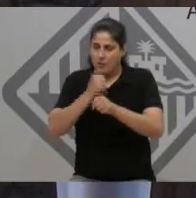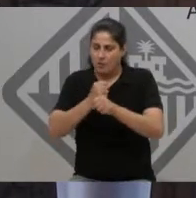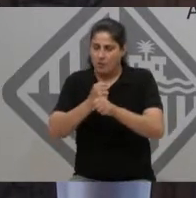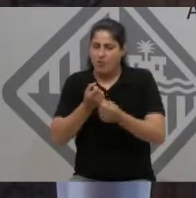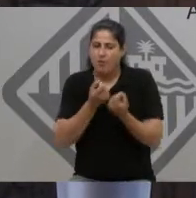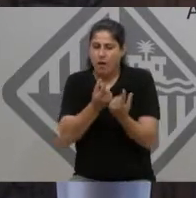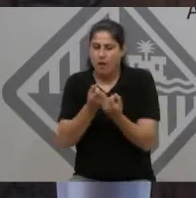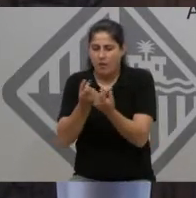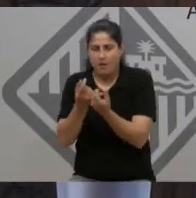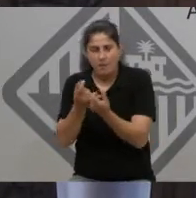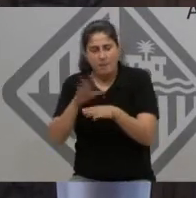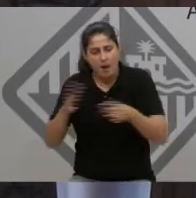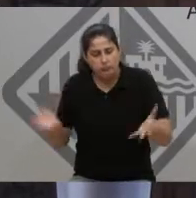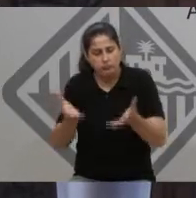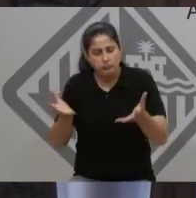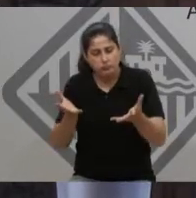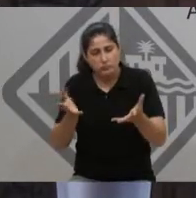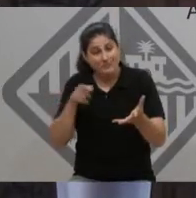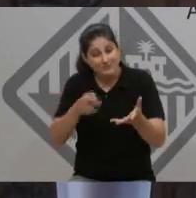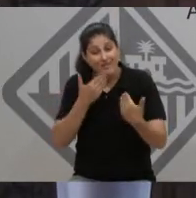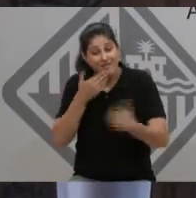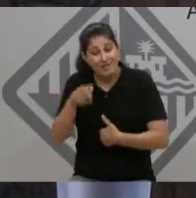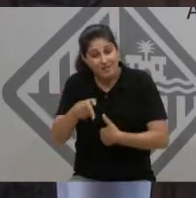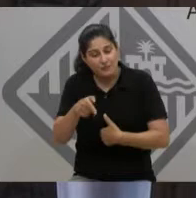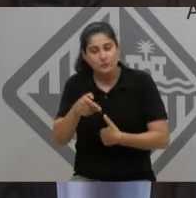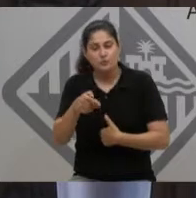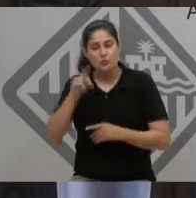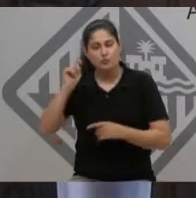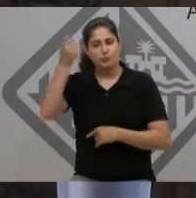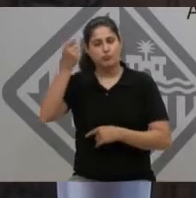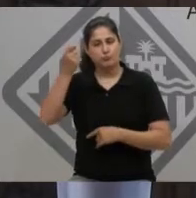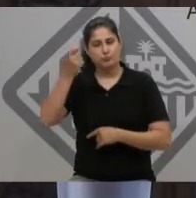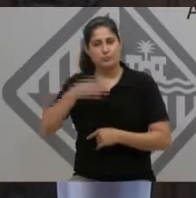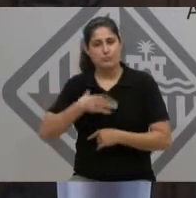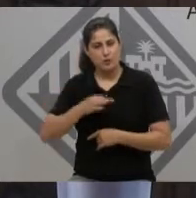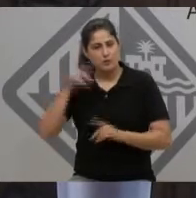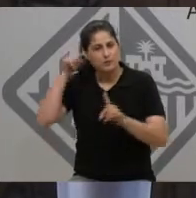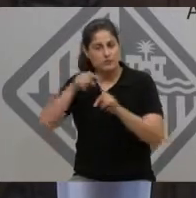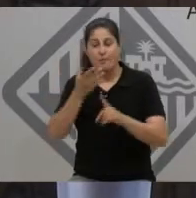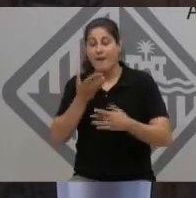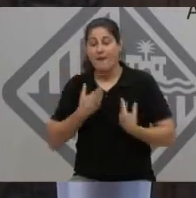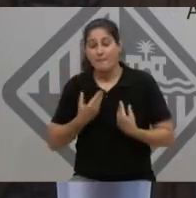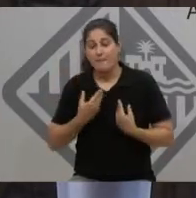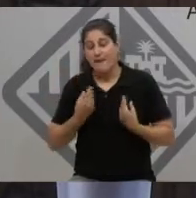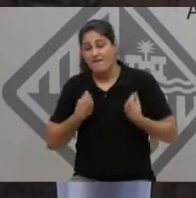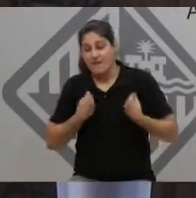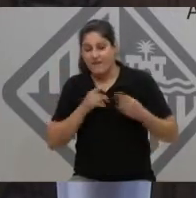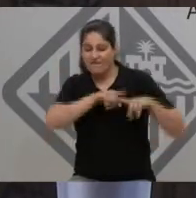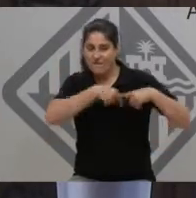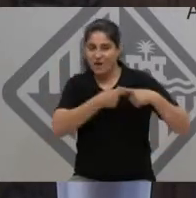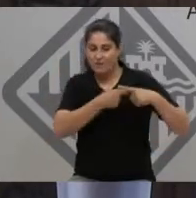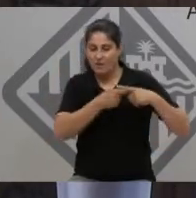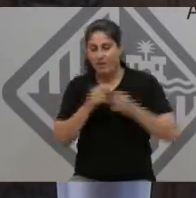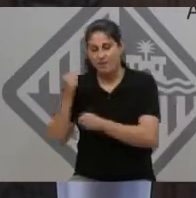una sèrie d'objectius importants. Un d'ells és la conciliació de la vida familiar, quelcom que cada